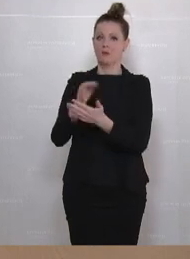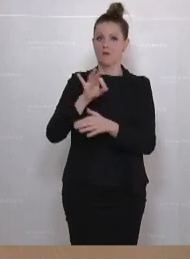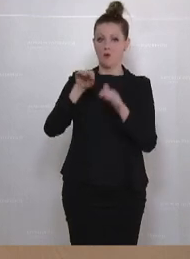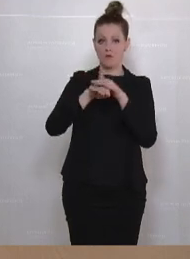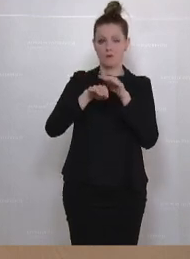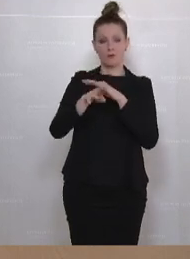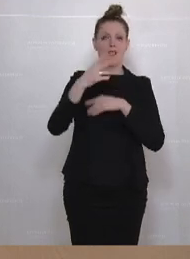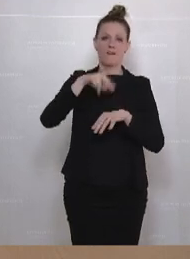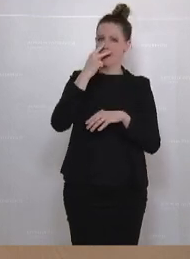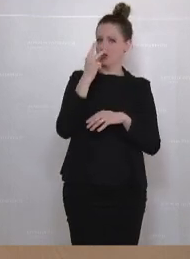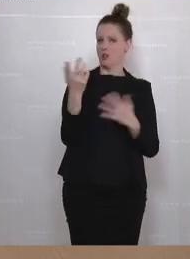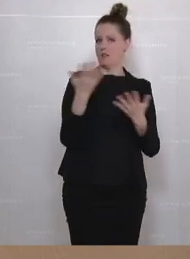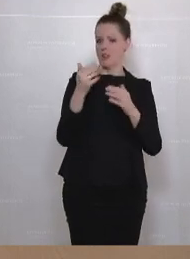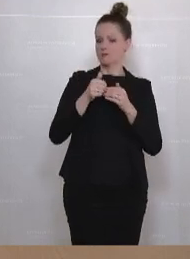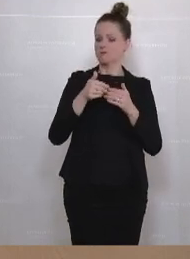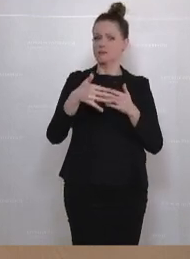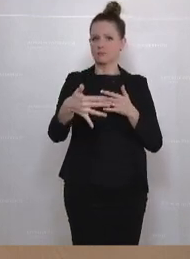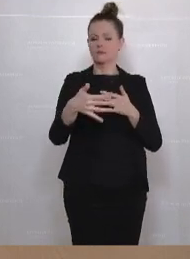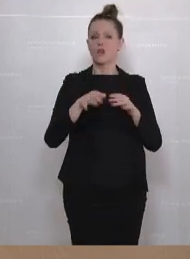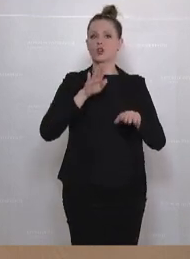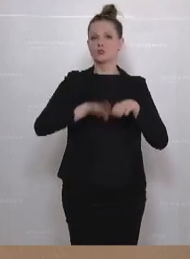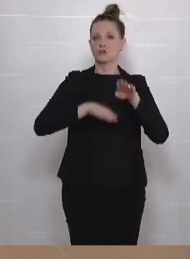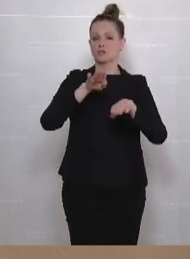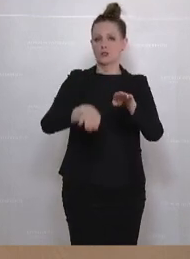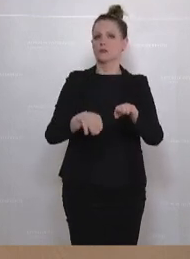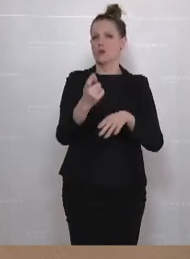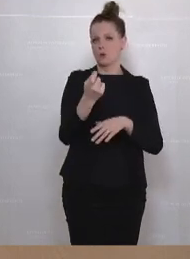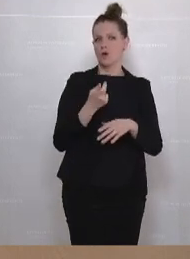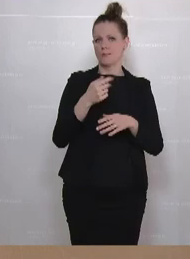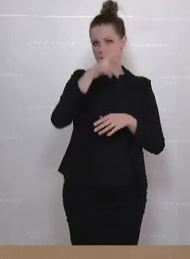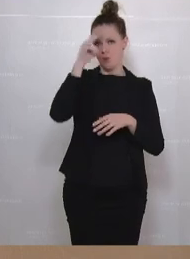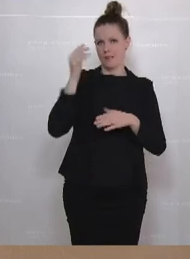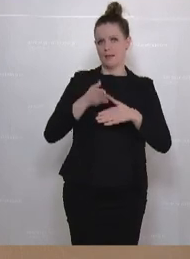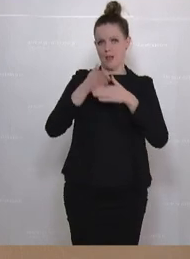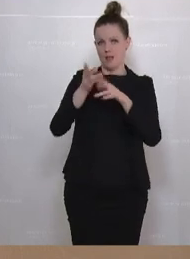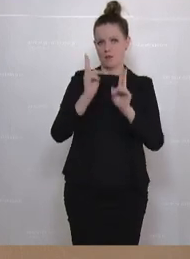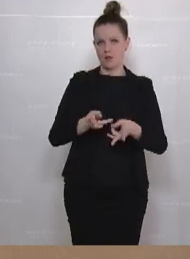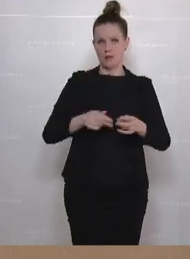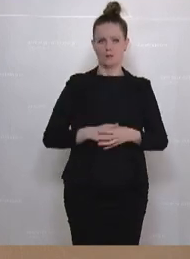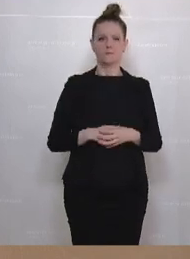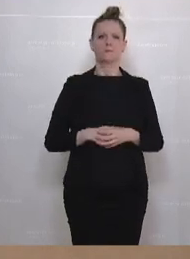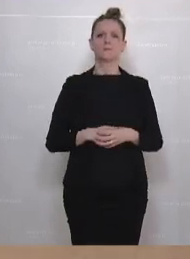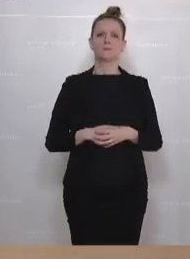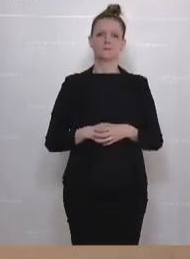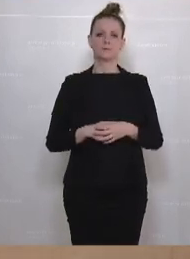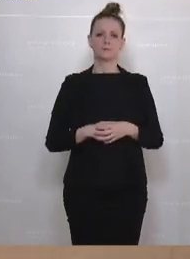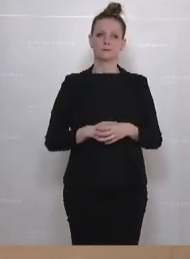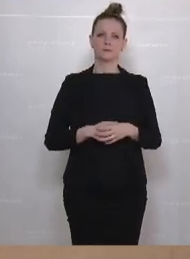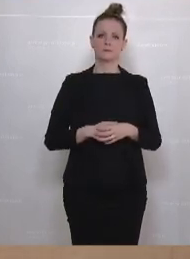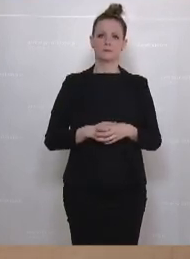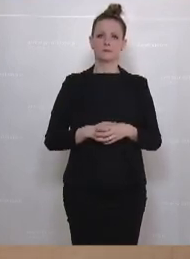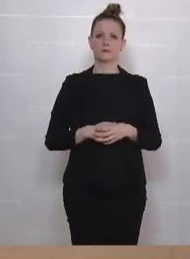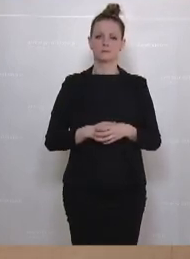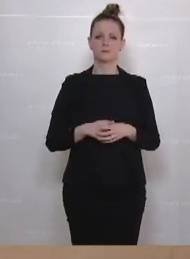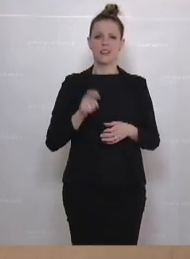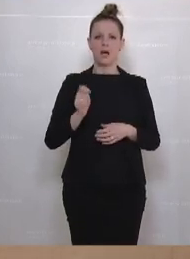ob wir auch in nächster Zeit nächste Schritte setzen, um humanitär zu helfen. Die nächste Frage stellt die